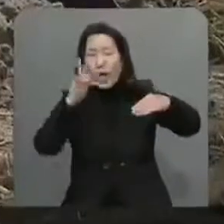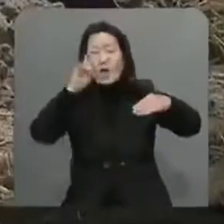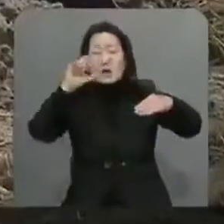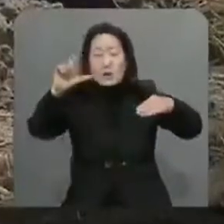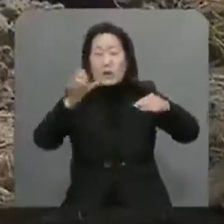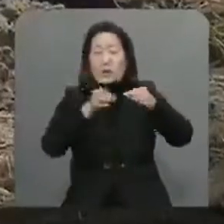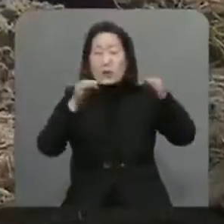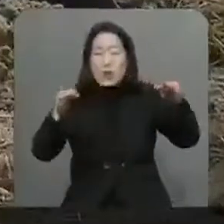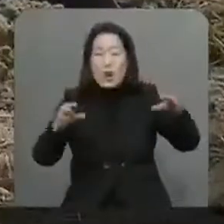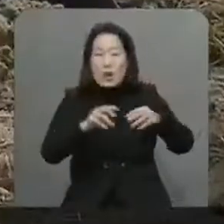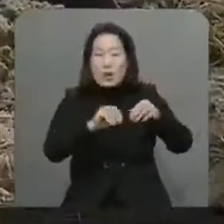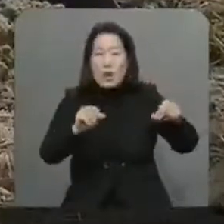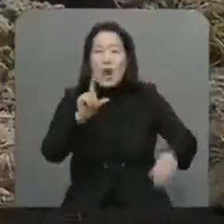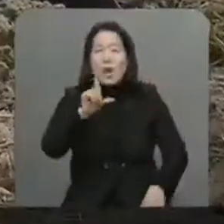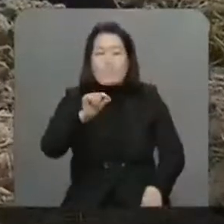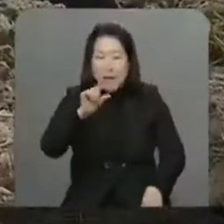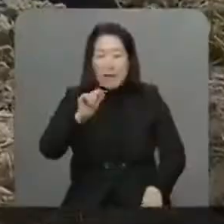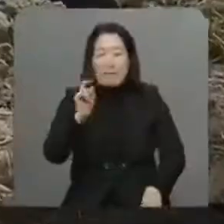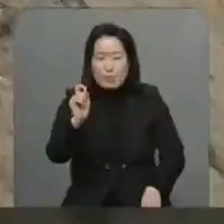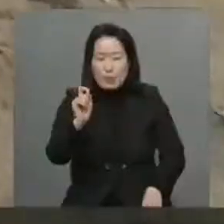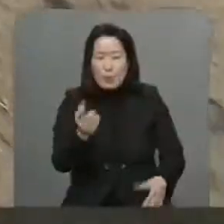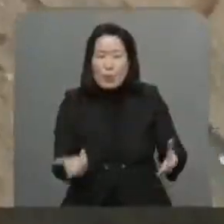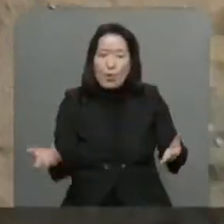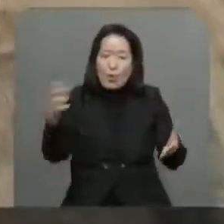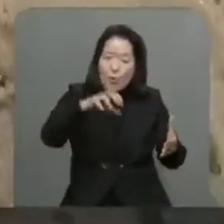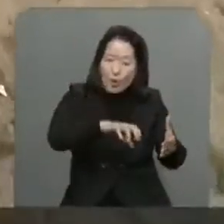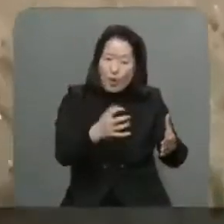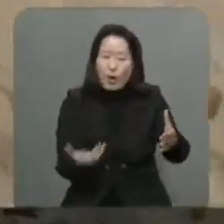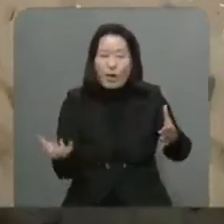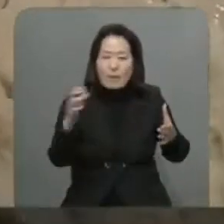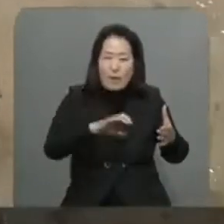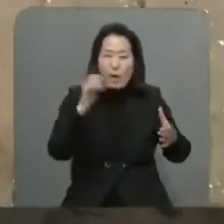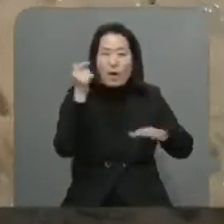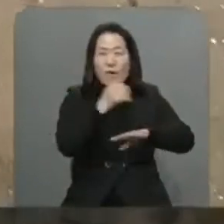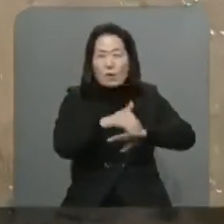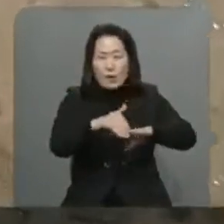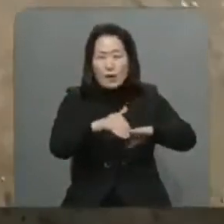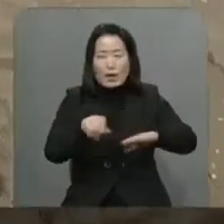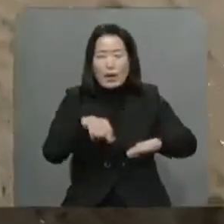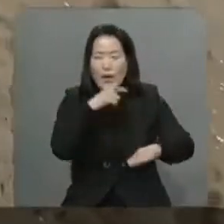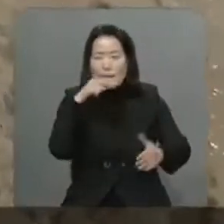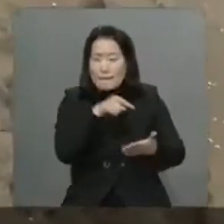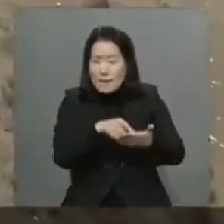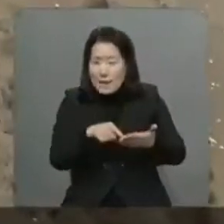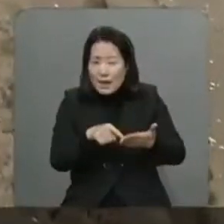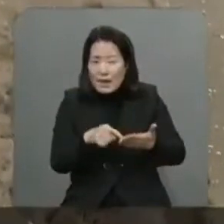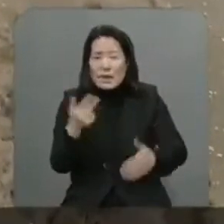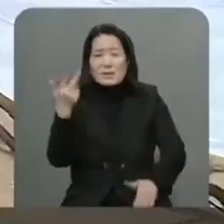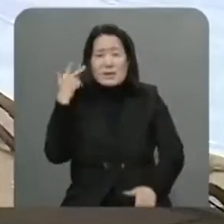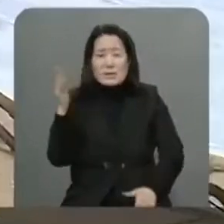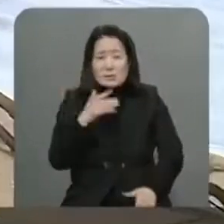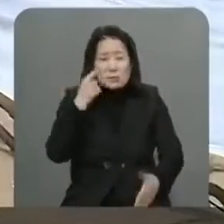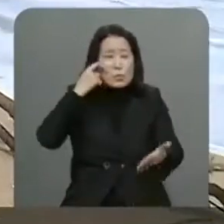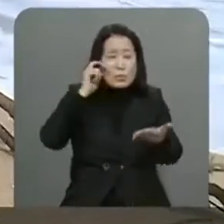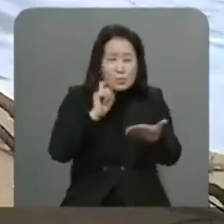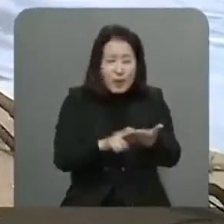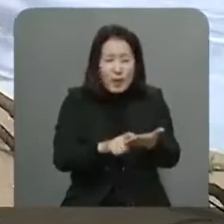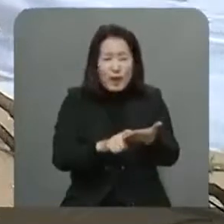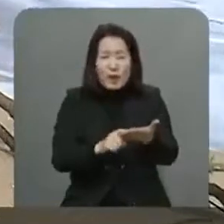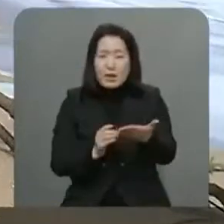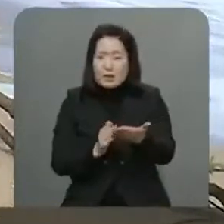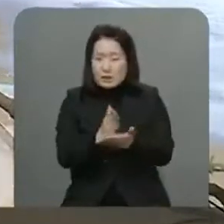톤 정도를 매울 계획입니다 이같은 침식 피해가 관측된 것은 지난 주부터 입니다 일부